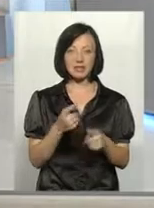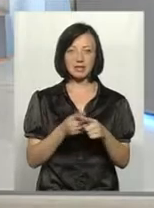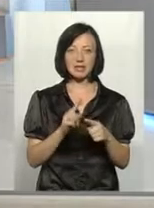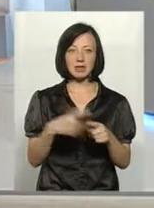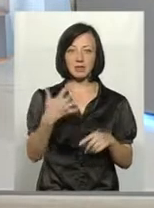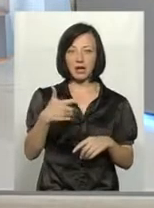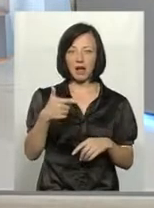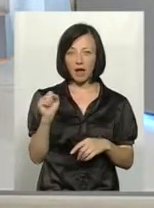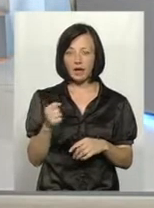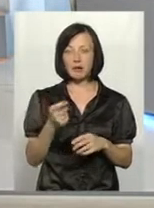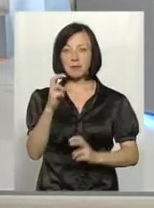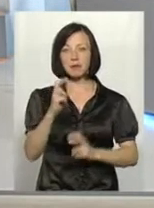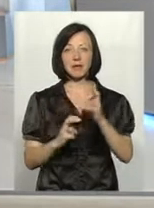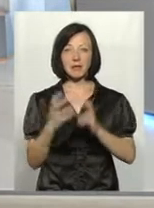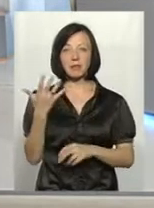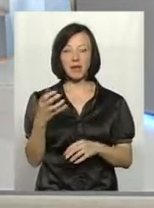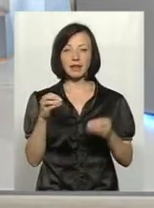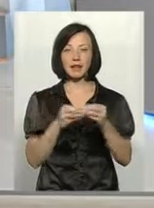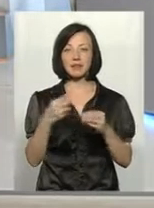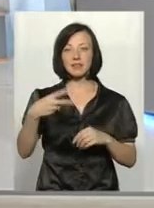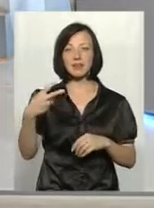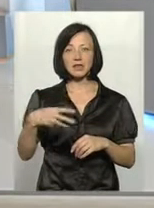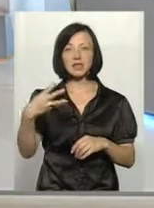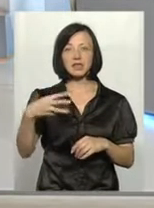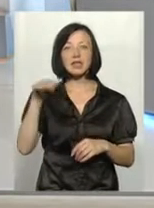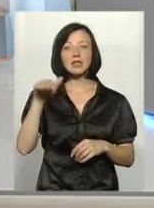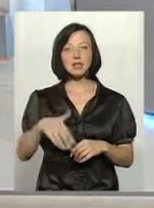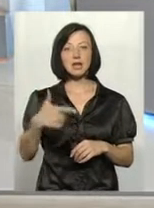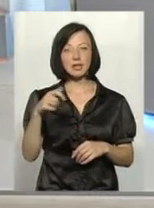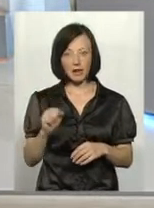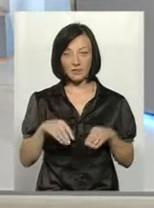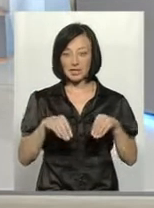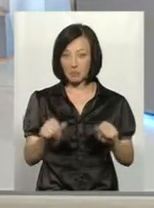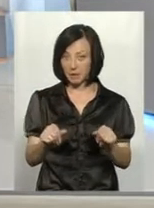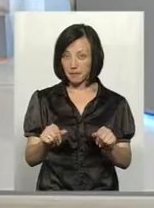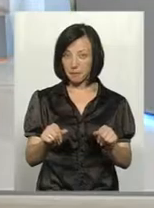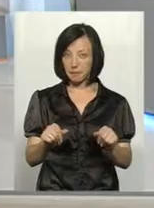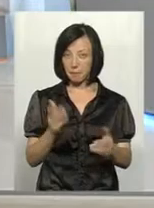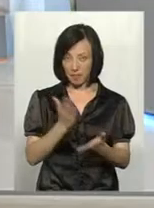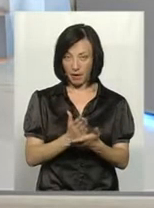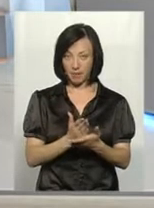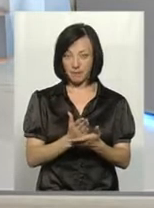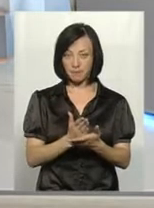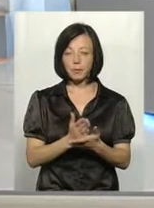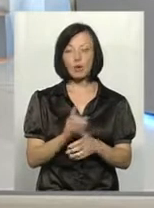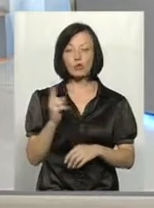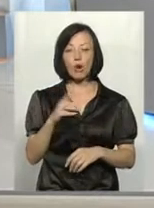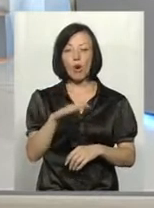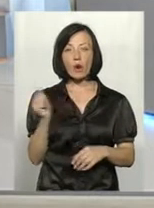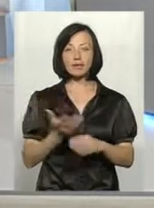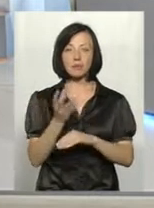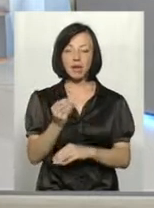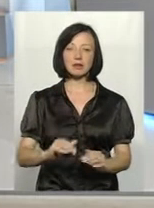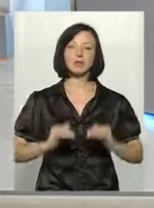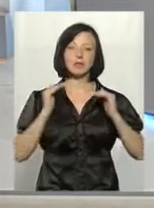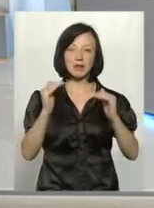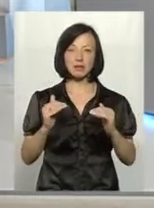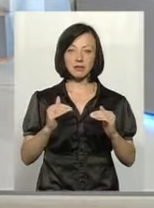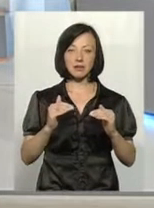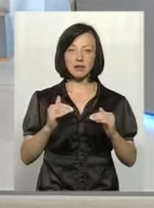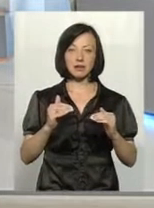50 гектарів, це і підприємство 5, 10, навіть 20, 30 тисяч гектарів землі. Тому що орендна плата піднесена